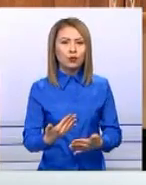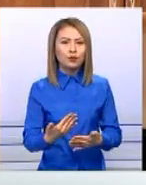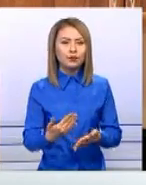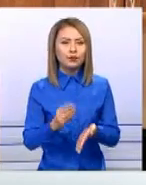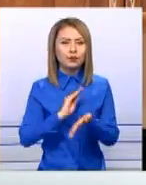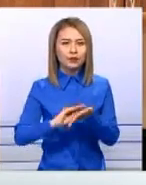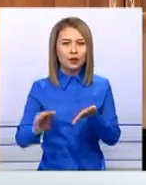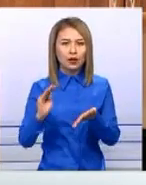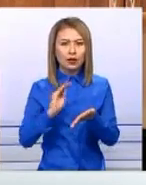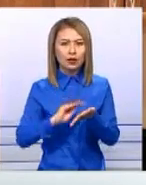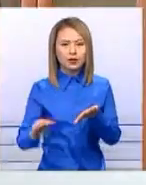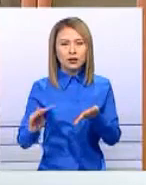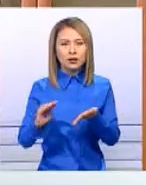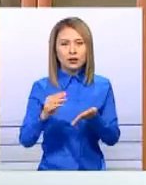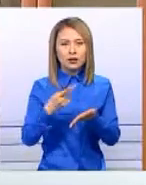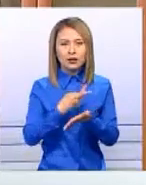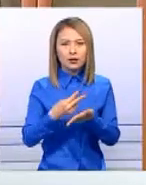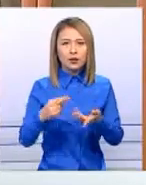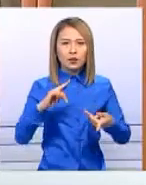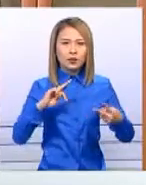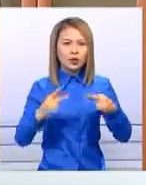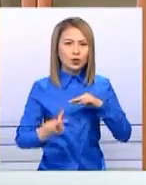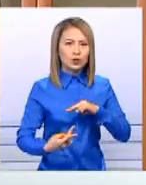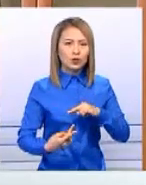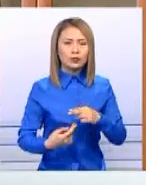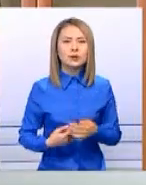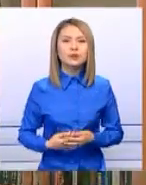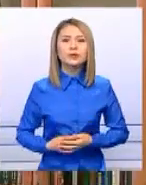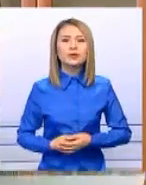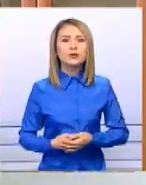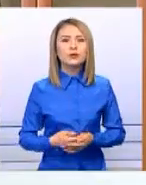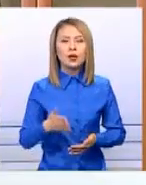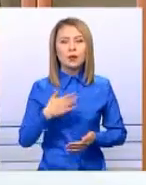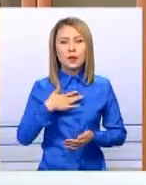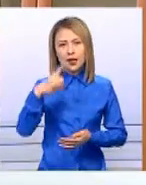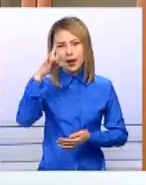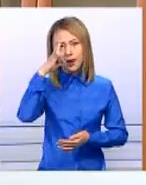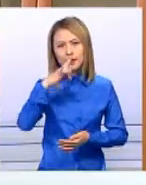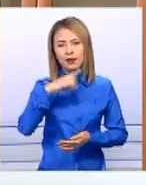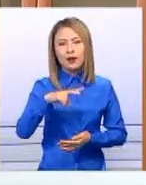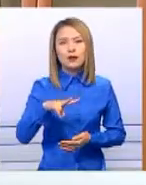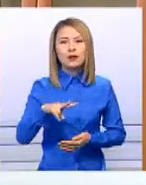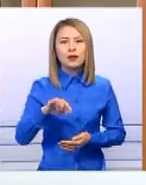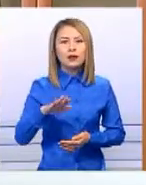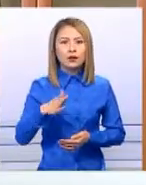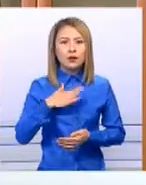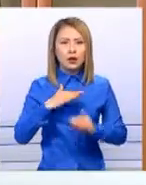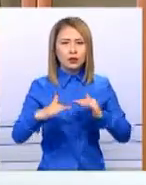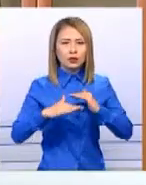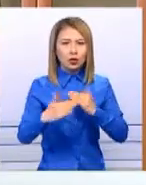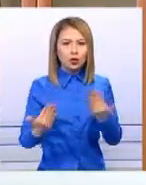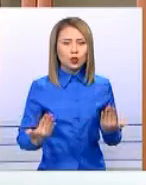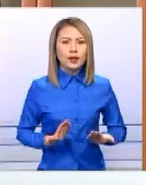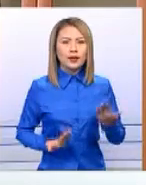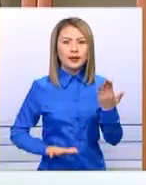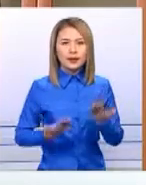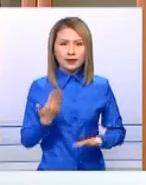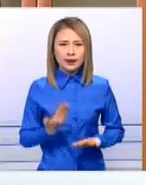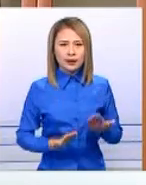латын қарпіне көшу мәселесі. Біз бәріміз осы Қазақстанның республиканы азаматпыз. Олай болатын